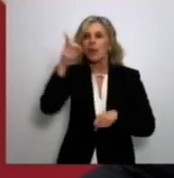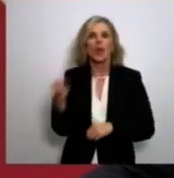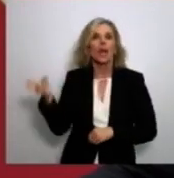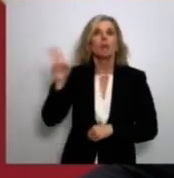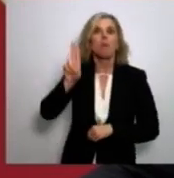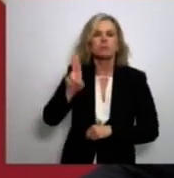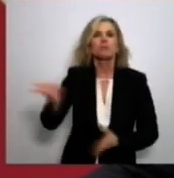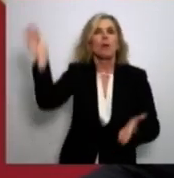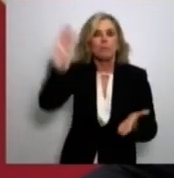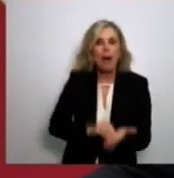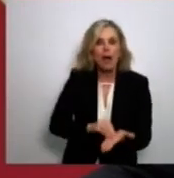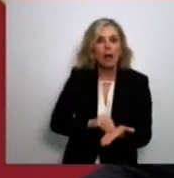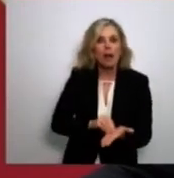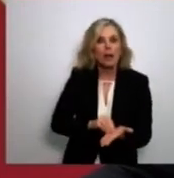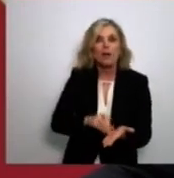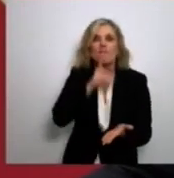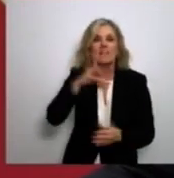ένα...